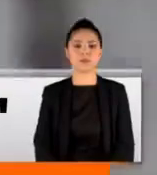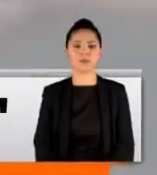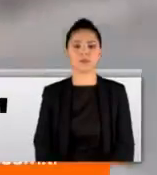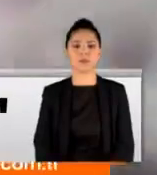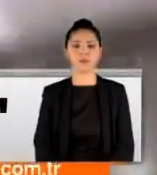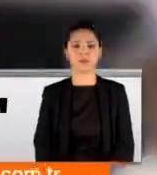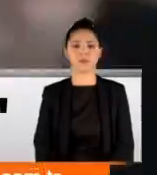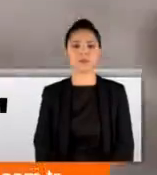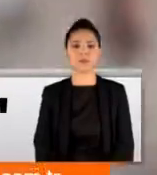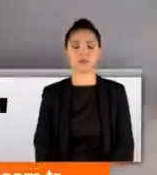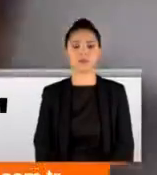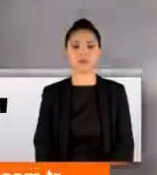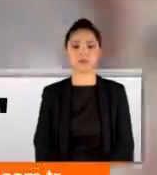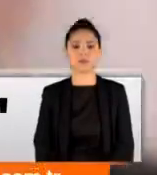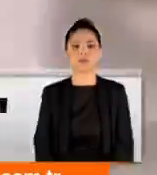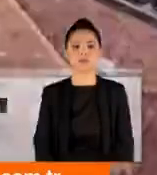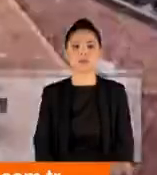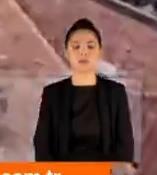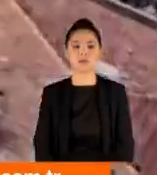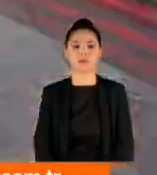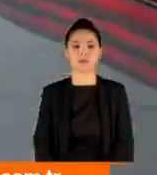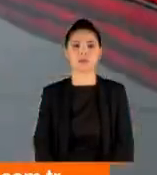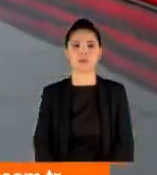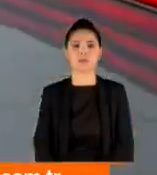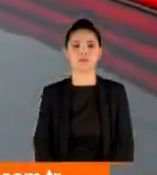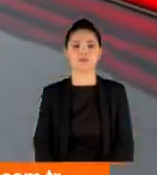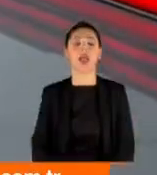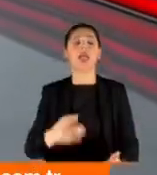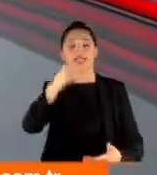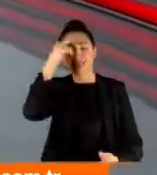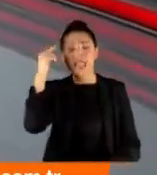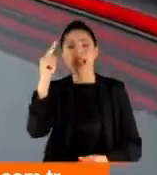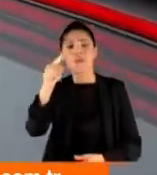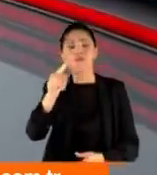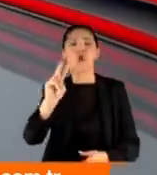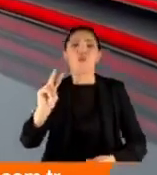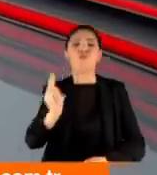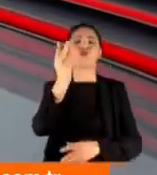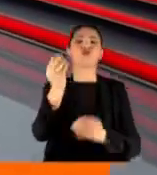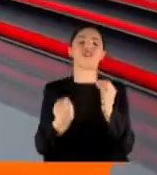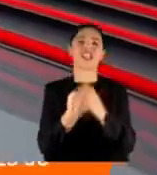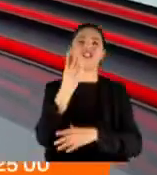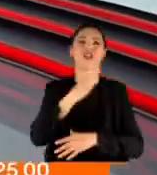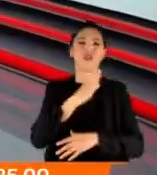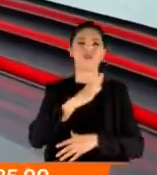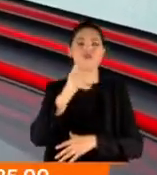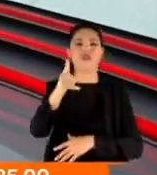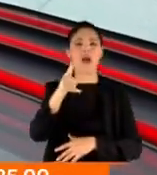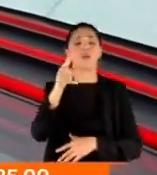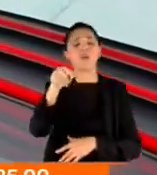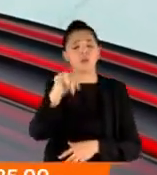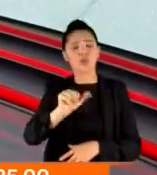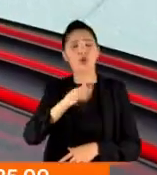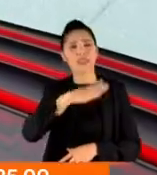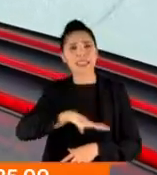Bir sessiz olun ya! Sessiz olun! Tabii neyse ki felaketle birlikte mucizelere de tanık olduk, oluyoruz. Bugün